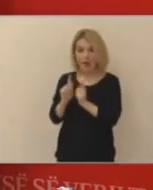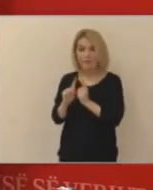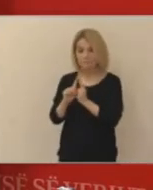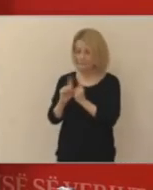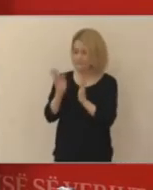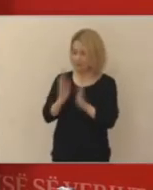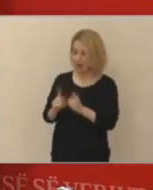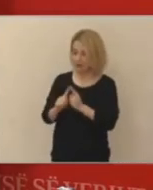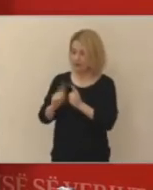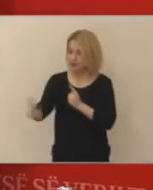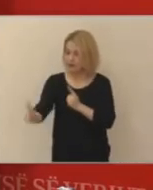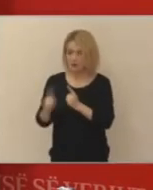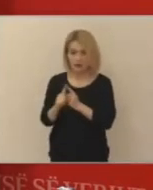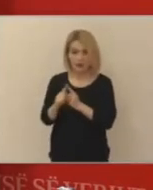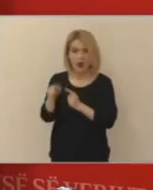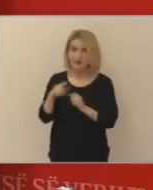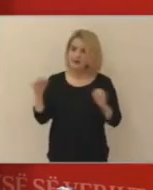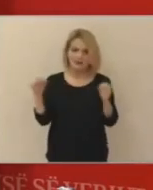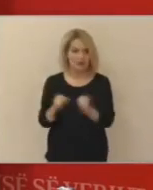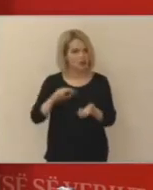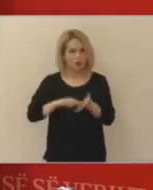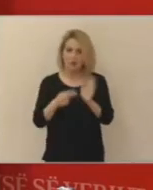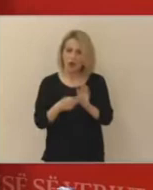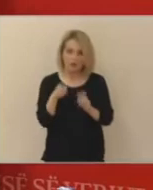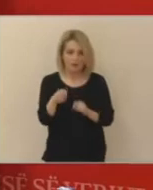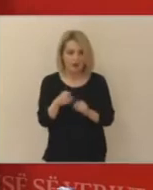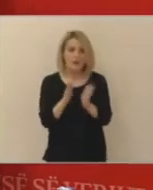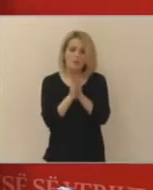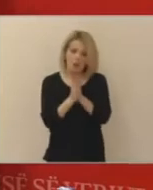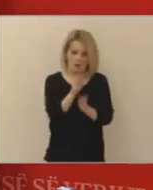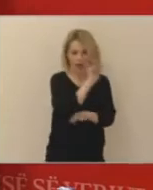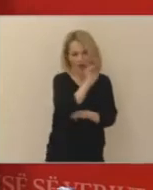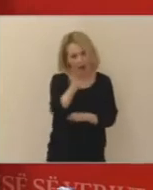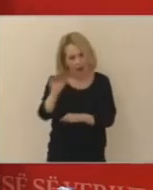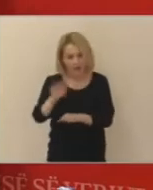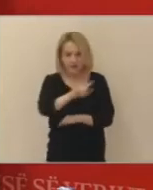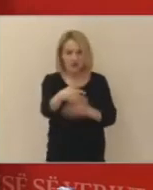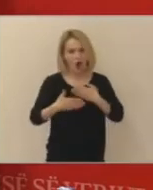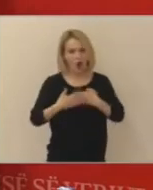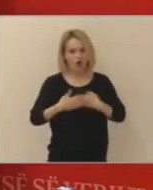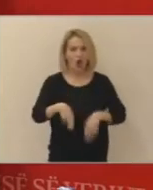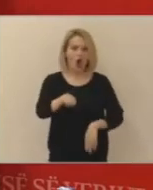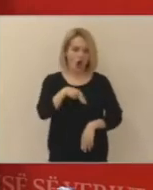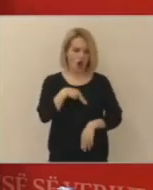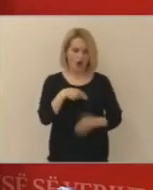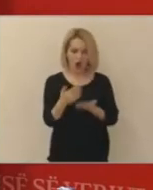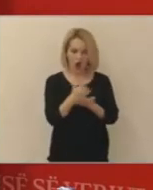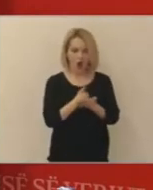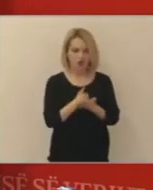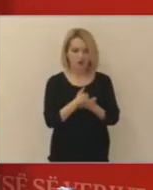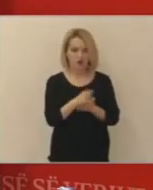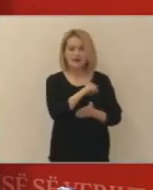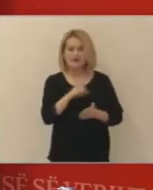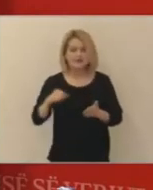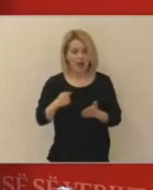до работното место, ќе имаат сериозен проблем. И затоа апсолутно апелираме дека сите се однесуваат одговорно и да ги користат дозволите